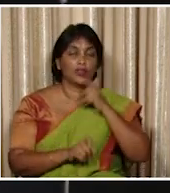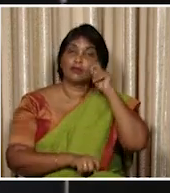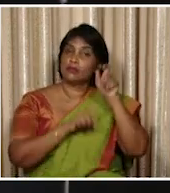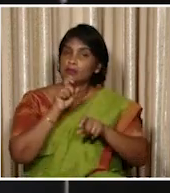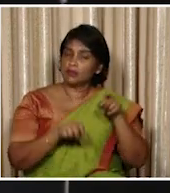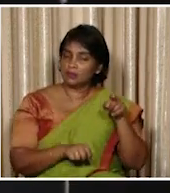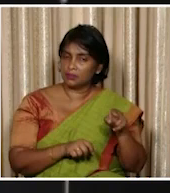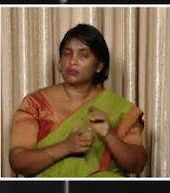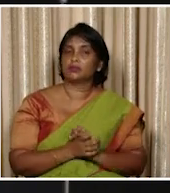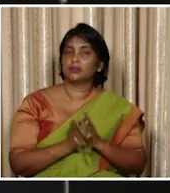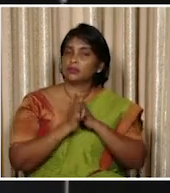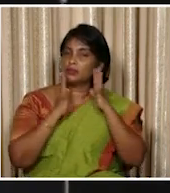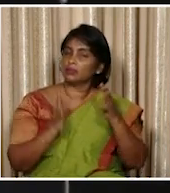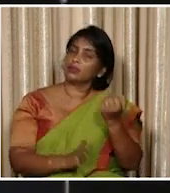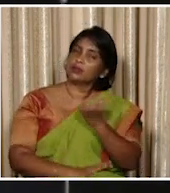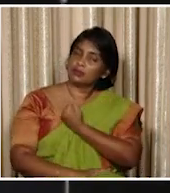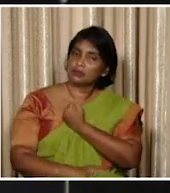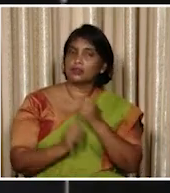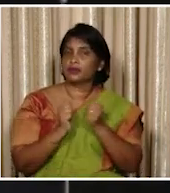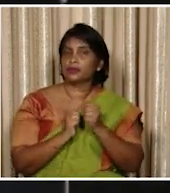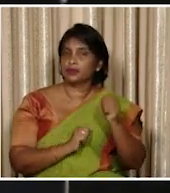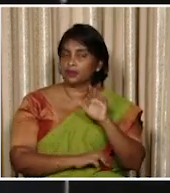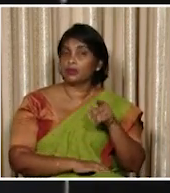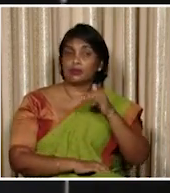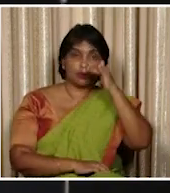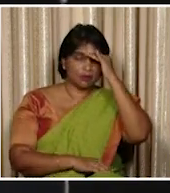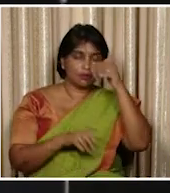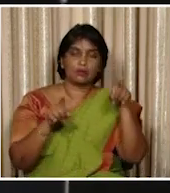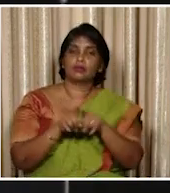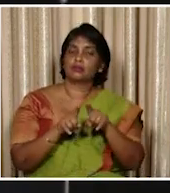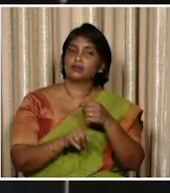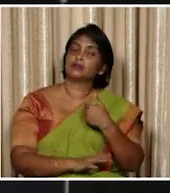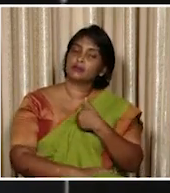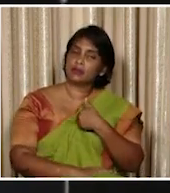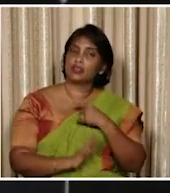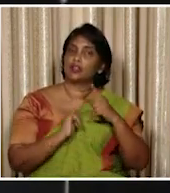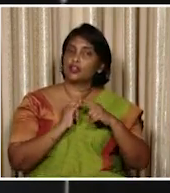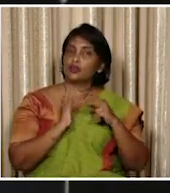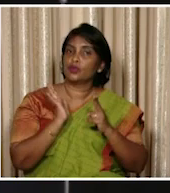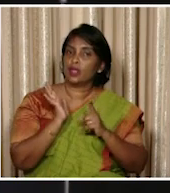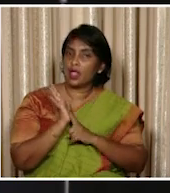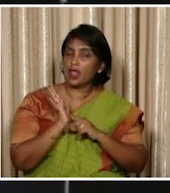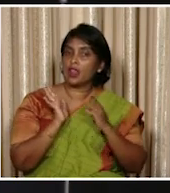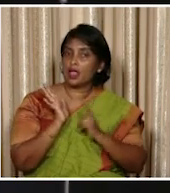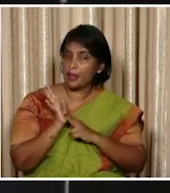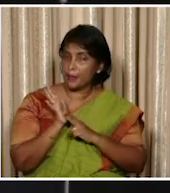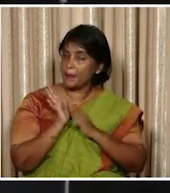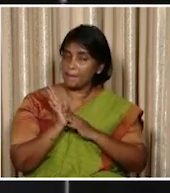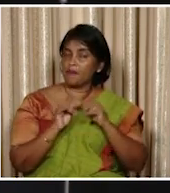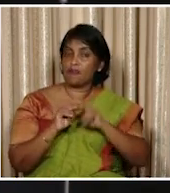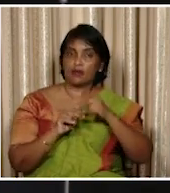ජනතාවට ඉතාම කැපවීමෙන් වැඩ කරපු නායකයෙක් හැටියට මම ULM ෆාරුක්